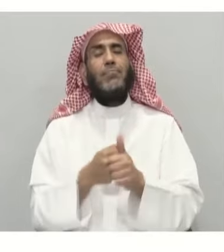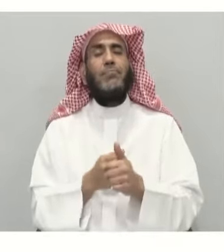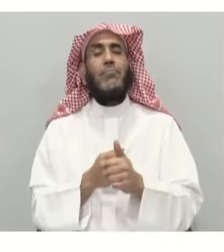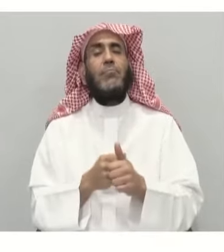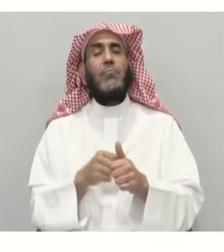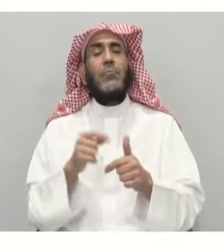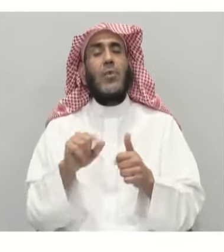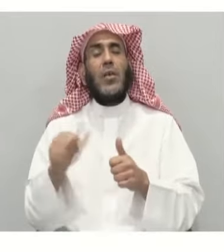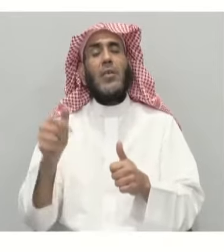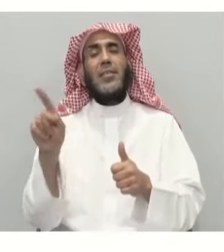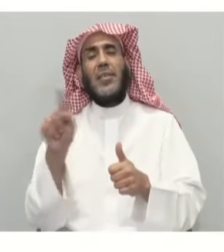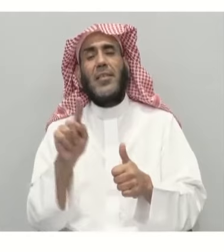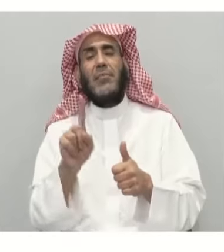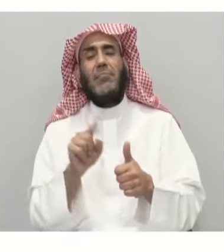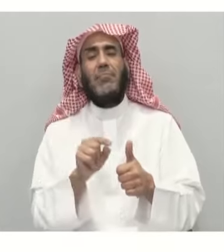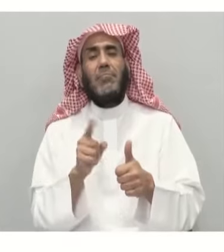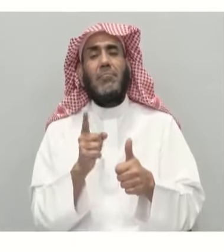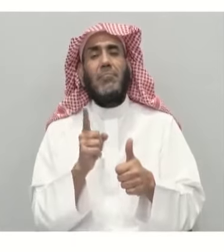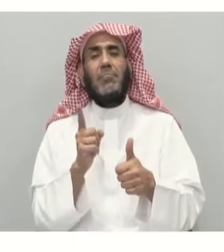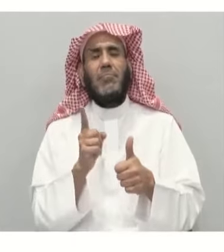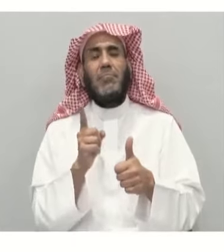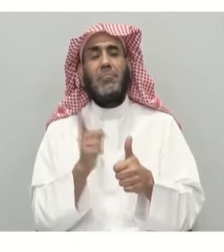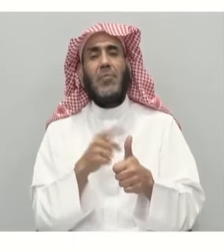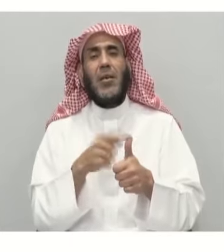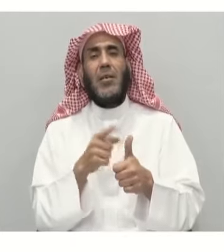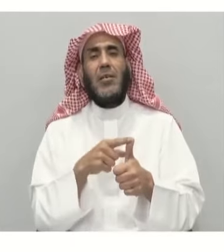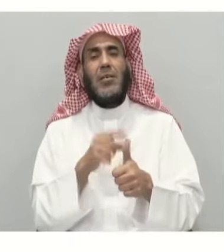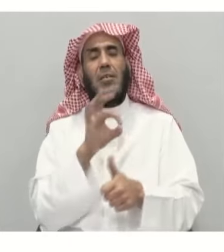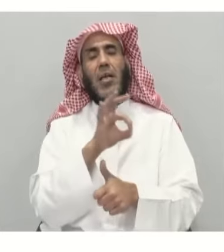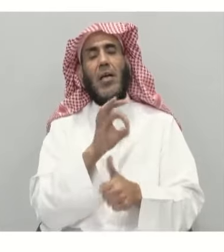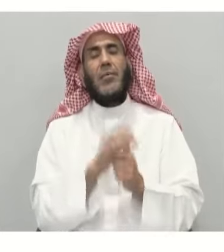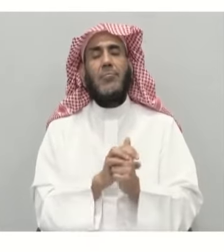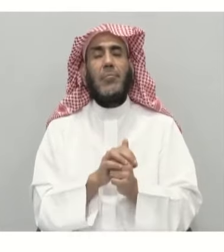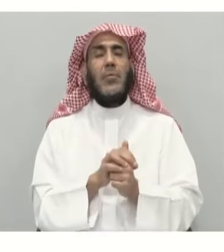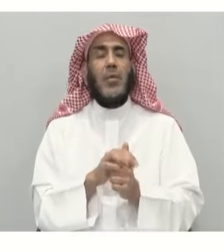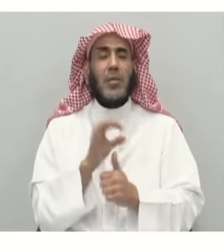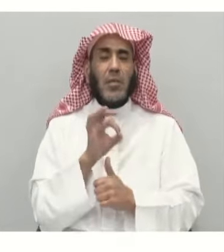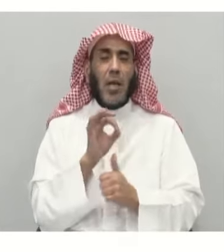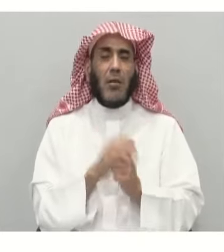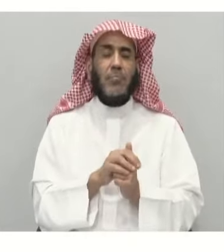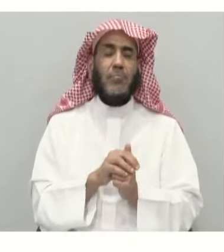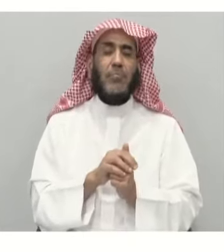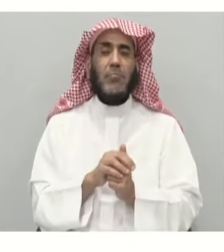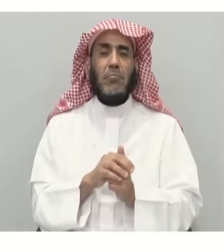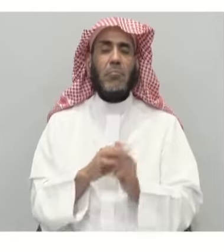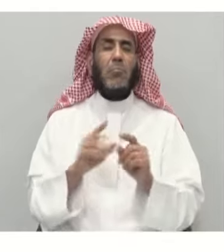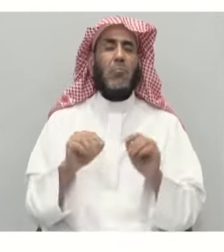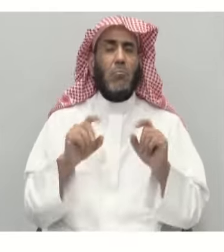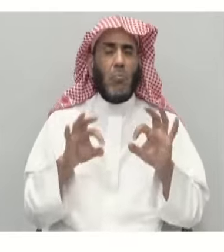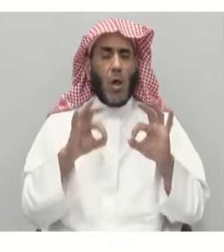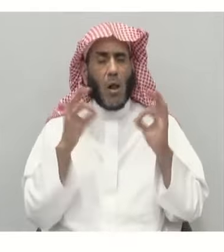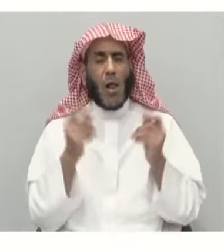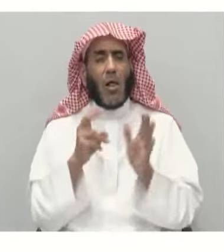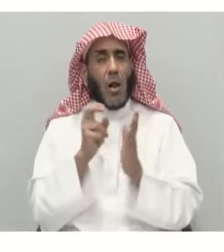ومتى تكتب على السطر تقول اذا كان ما قبلها ساكن اذا كان ما قبلها ساكن بمام لهذه